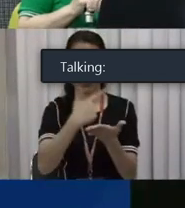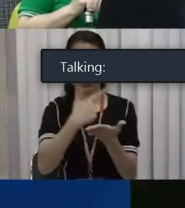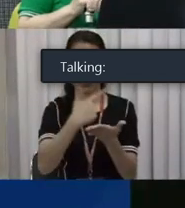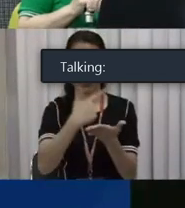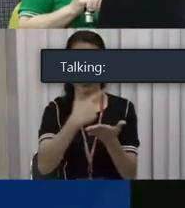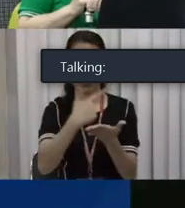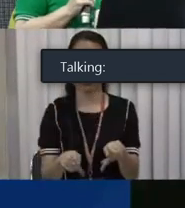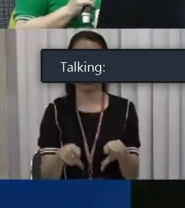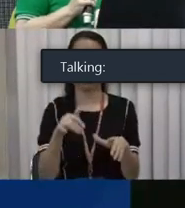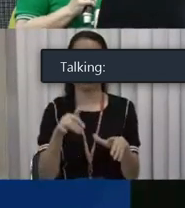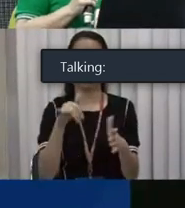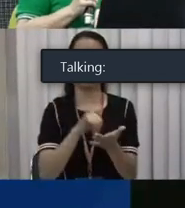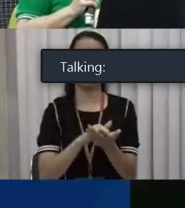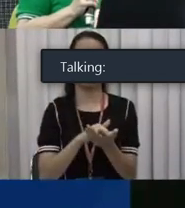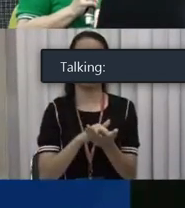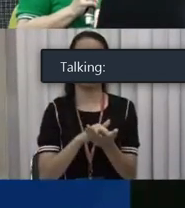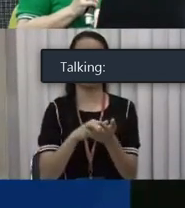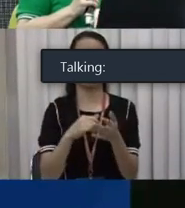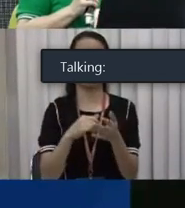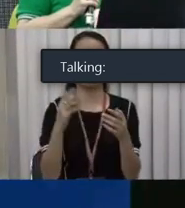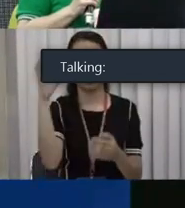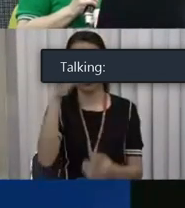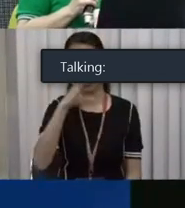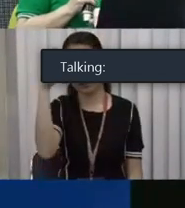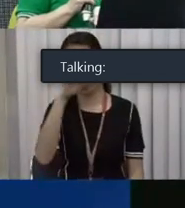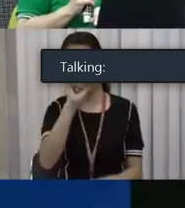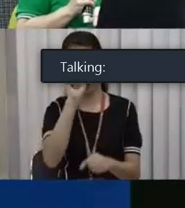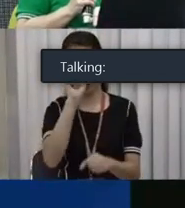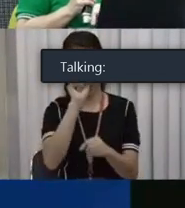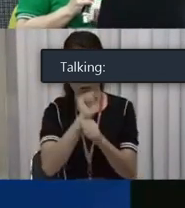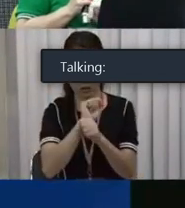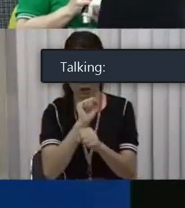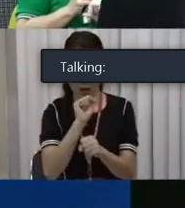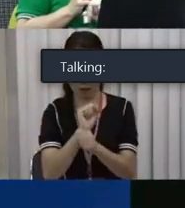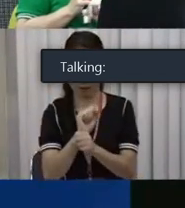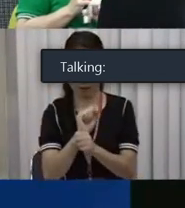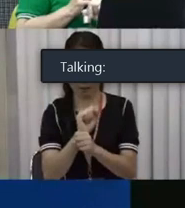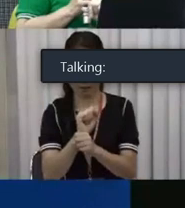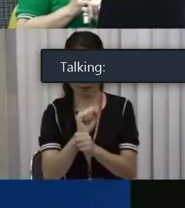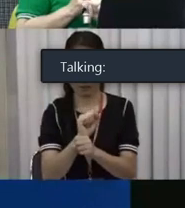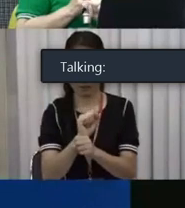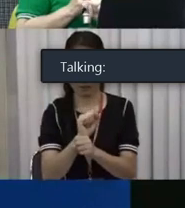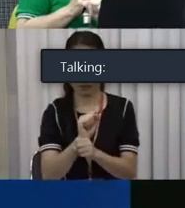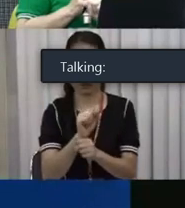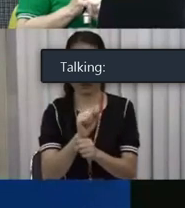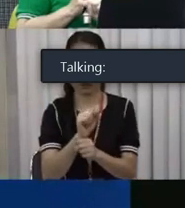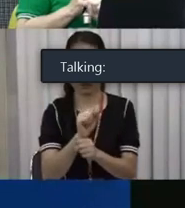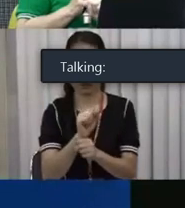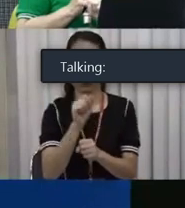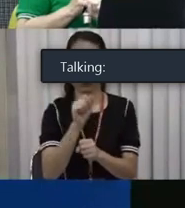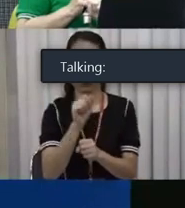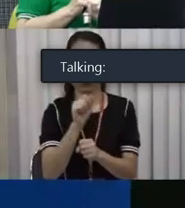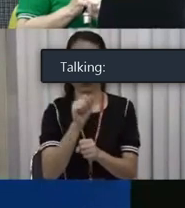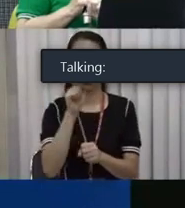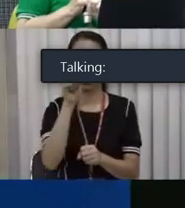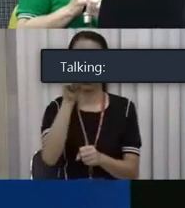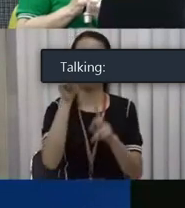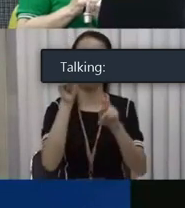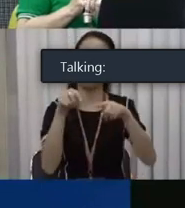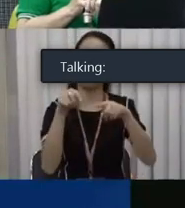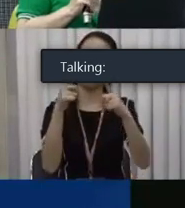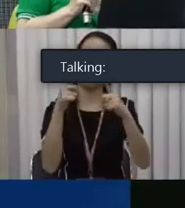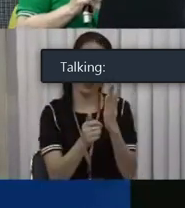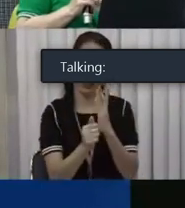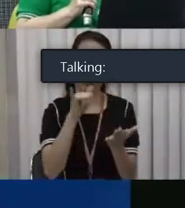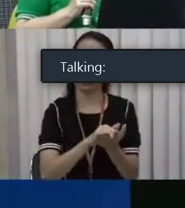po karon nga daghan na po'y companies nga nanira in town o nag-implement sa ilahang mga flexible